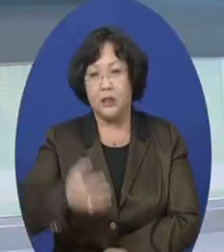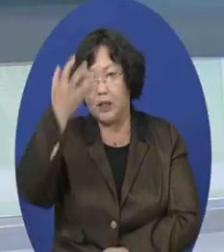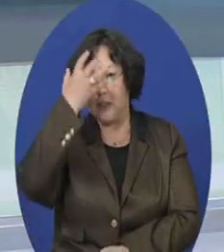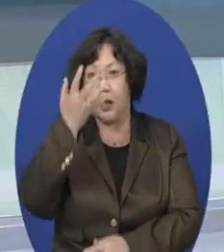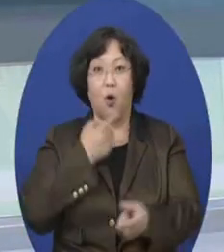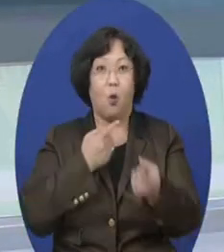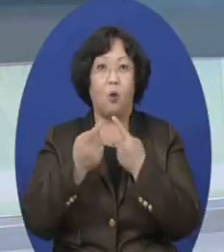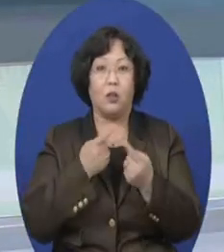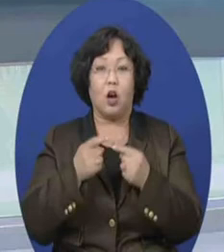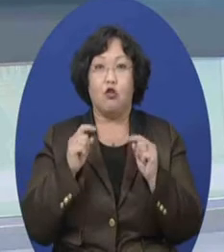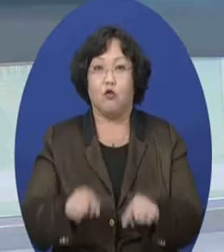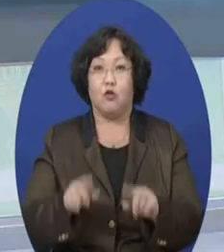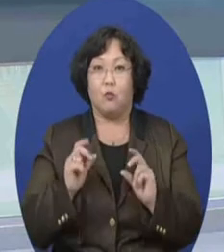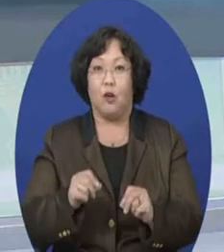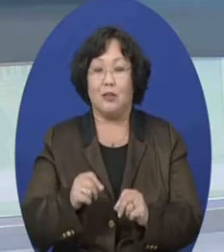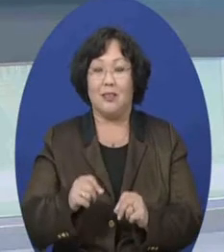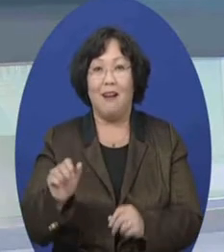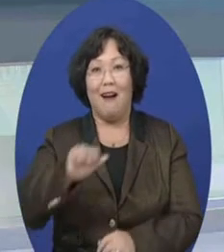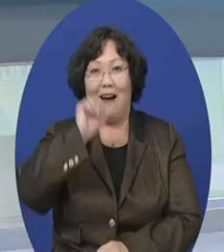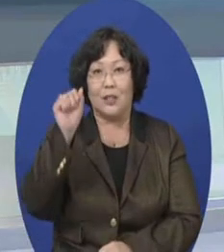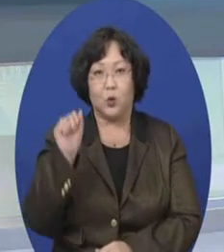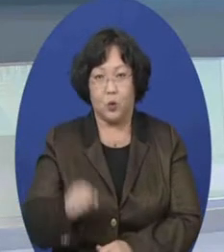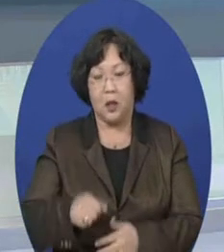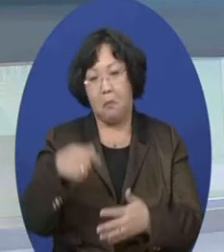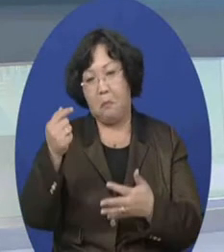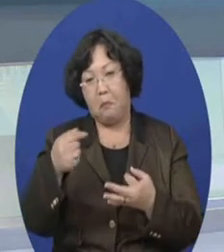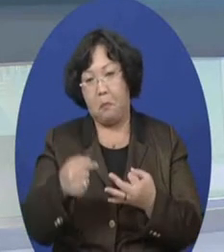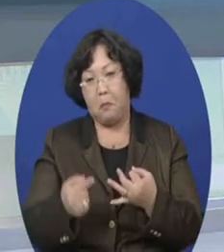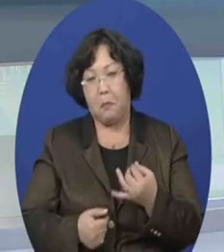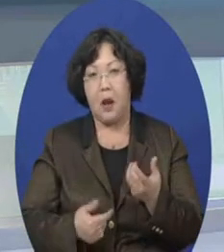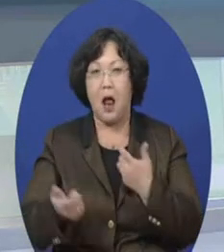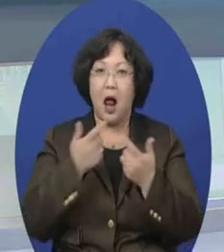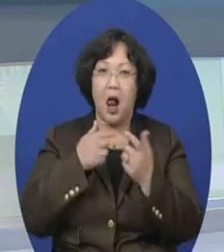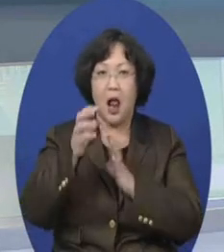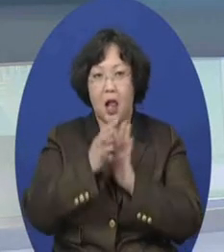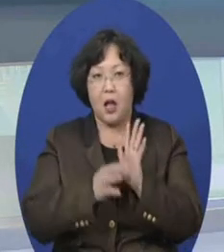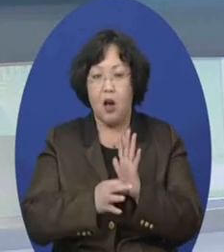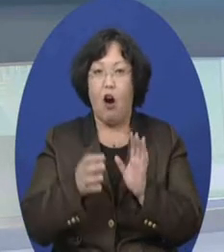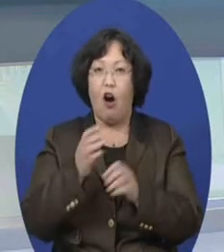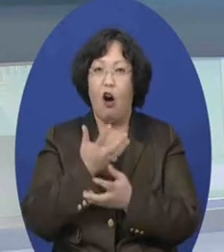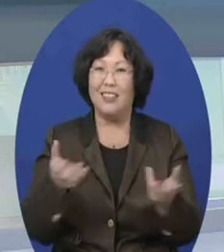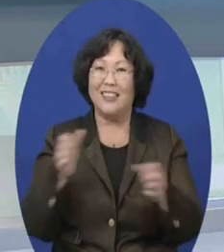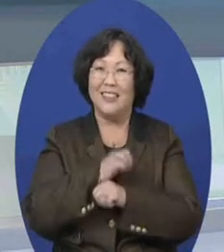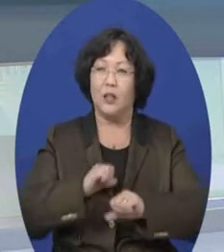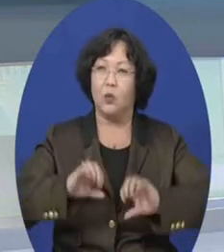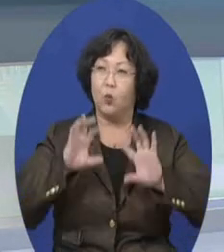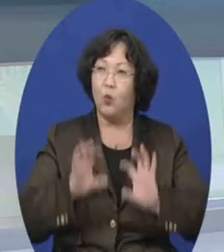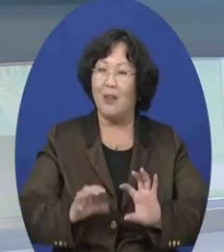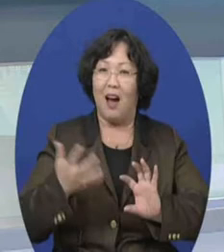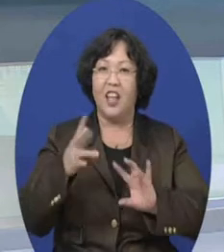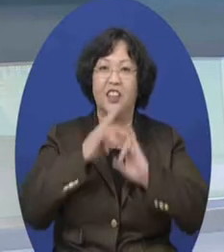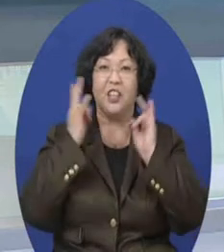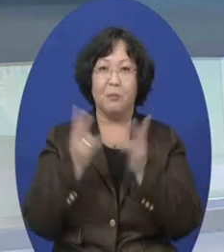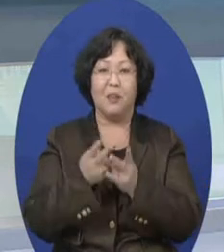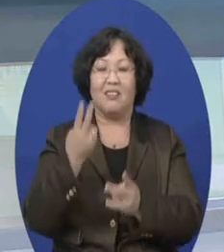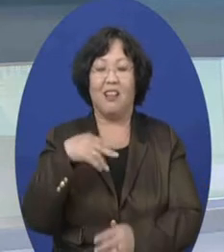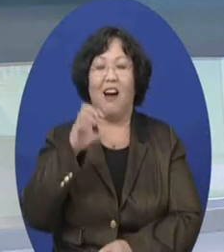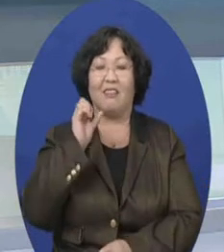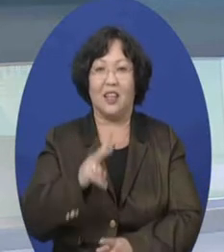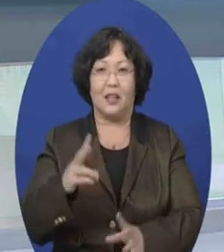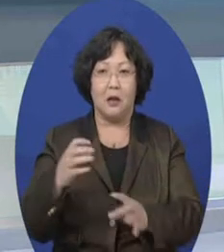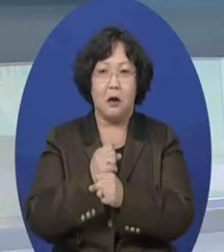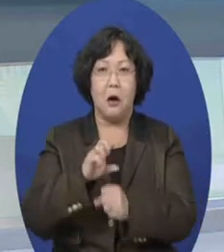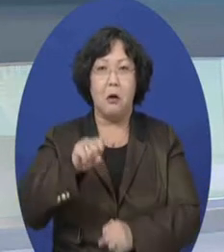Засгийн газрын ээлжид хуралдаан өнөөдөр болж хэд хэдэн асуудлыг хэлэлцсэн шийдвэрлэлээ. Олон нийтийн анхааралд байж хүлээлт үүсгээд байсан нийгмийн даатгалын багц хуулиудын